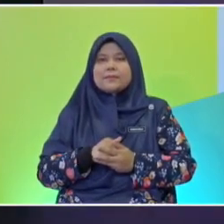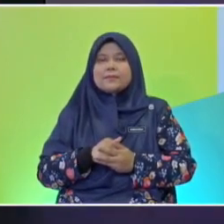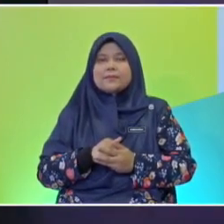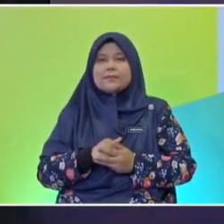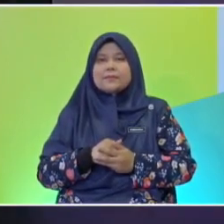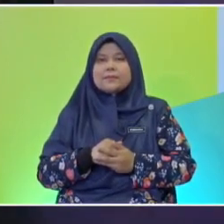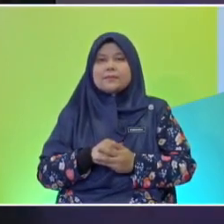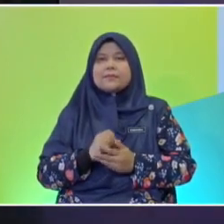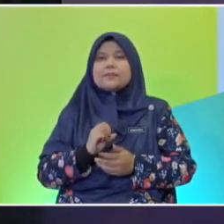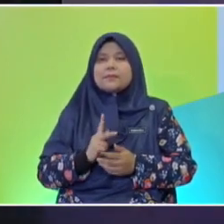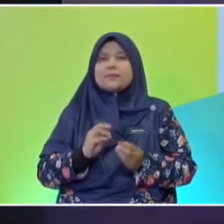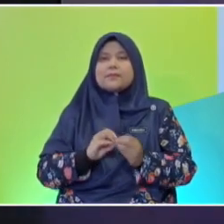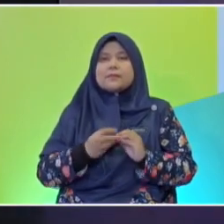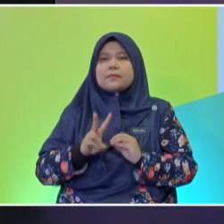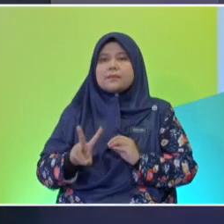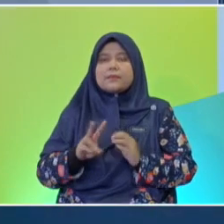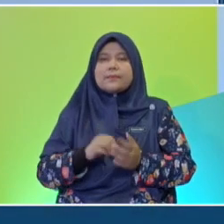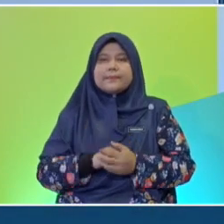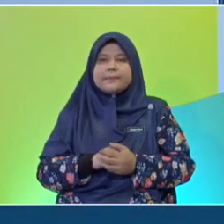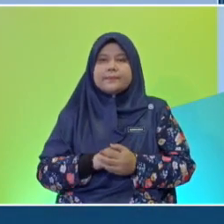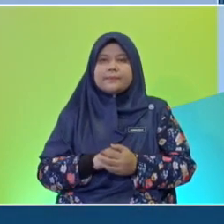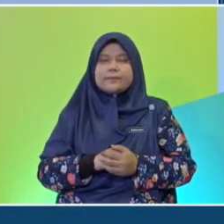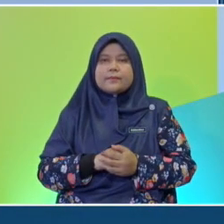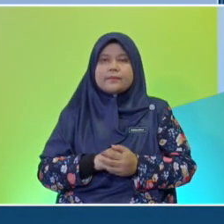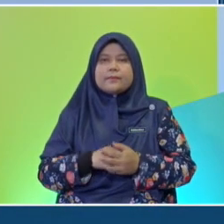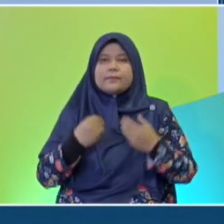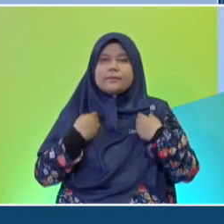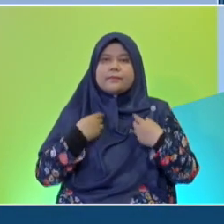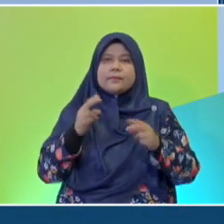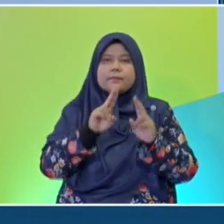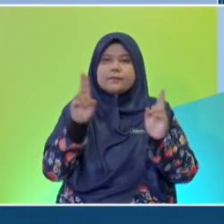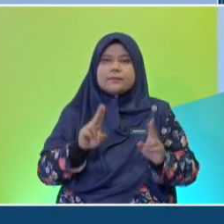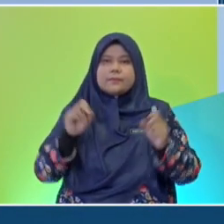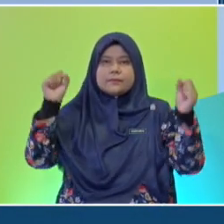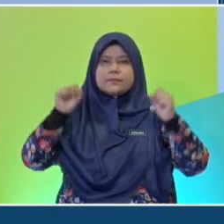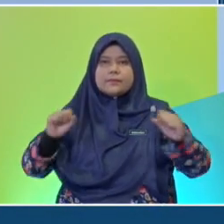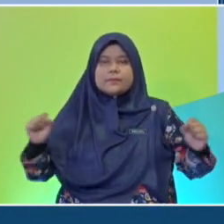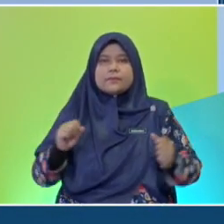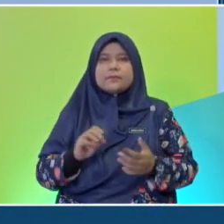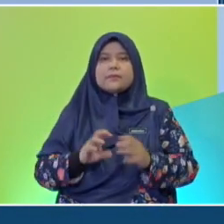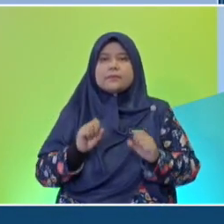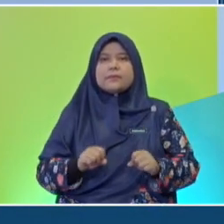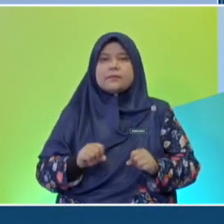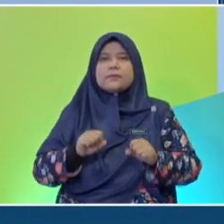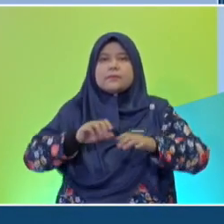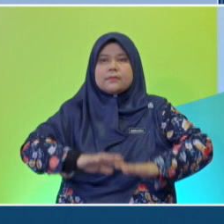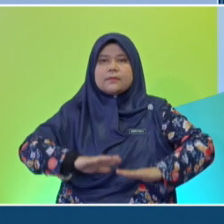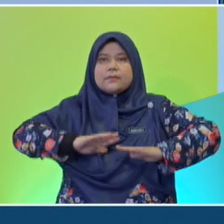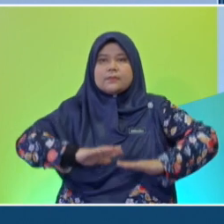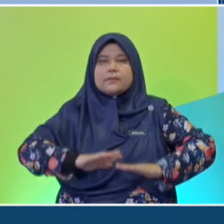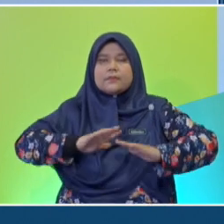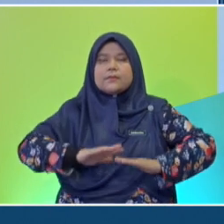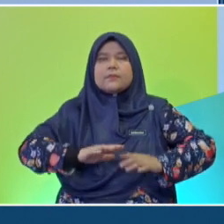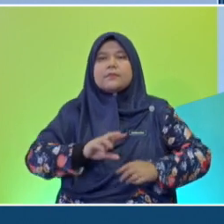yang kedua dalam ujian segala waktu pendidikan jasmani Amin boleh melakukan senam tekan tubi sebanyak